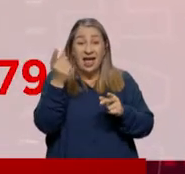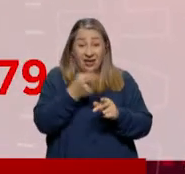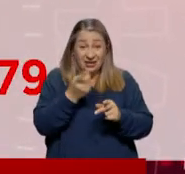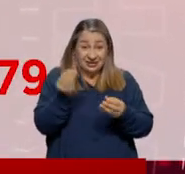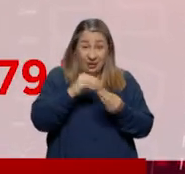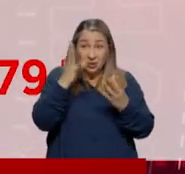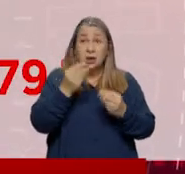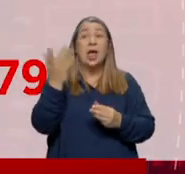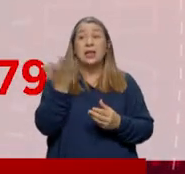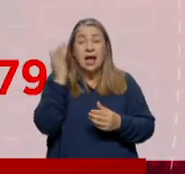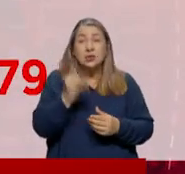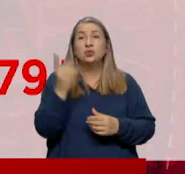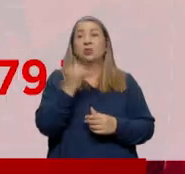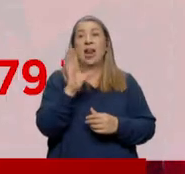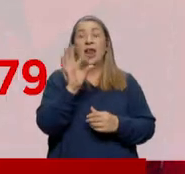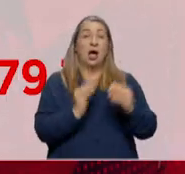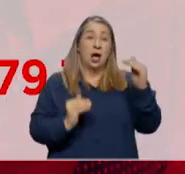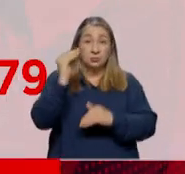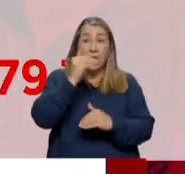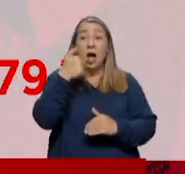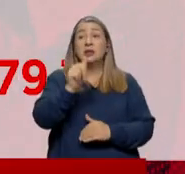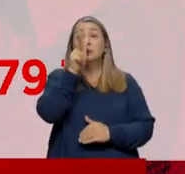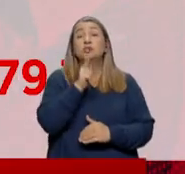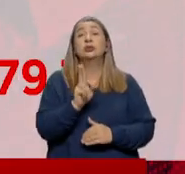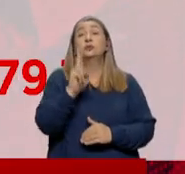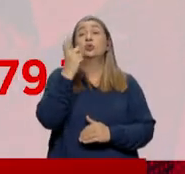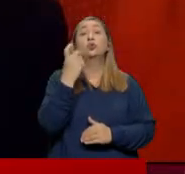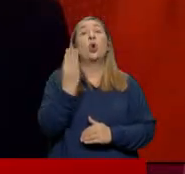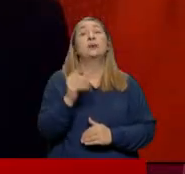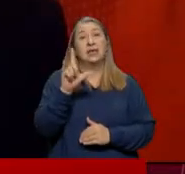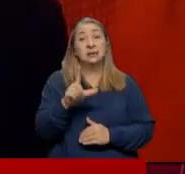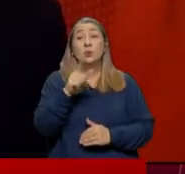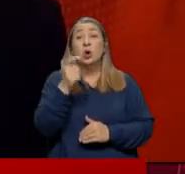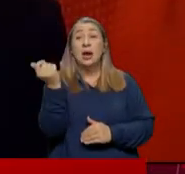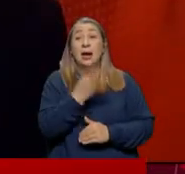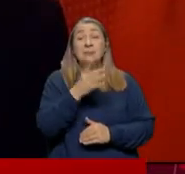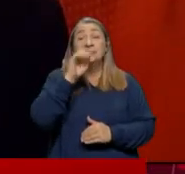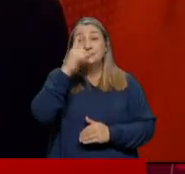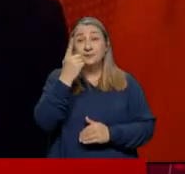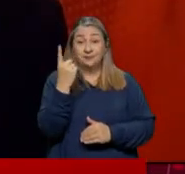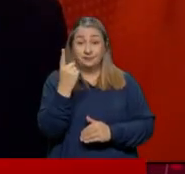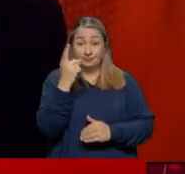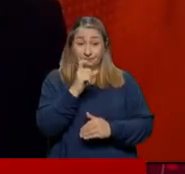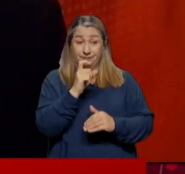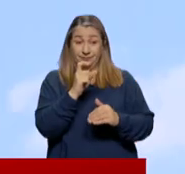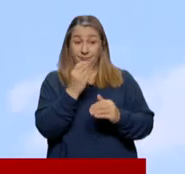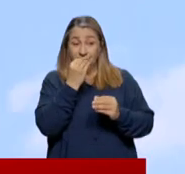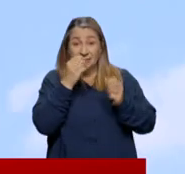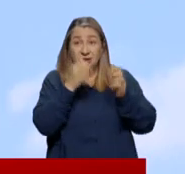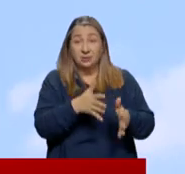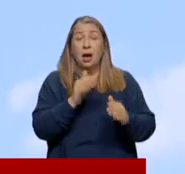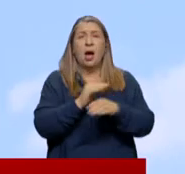zam alırsa işçi maaşı en az 150 artmalı 6379 lira olmalı rakam sadece biz aylık gıda harcaması